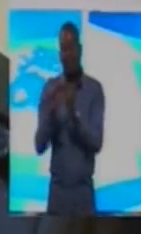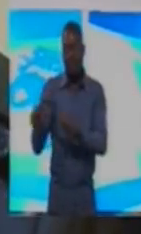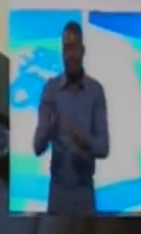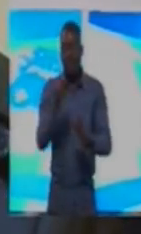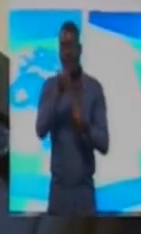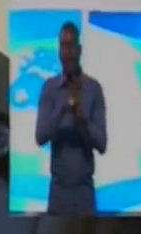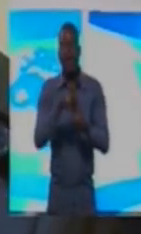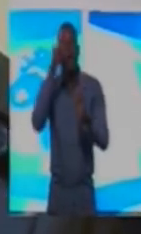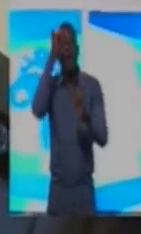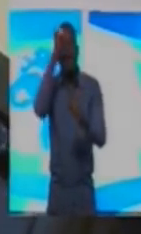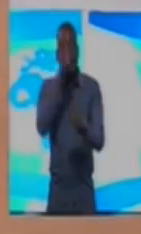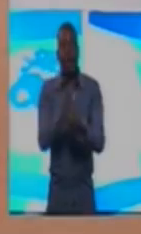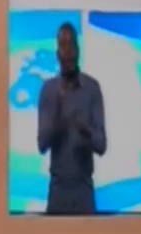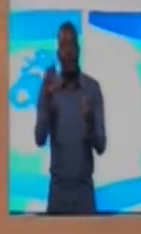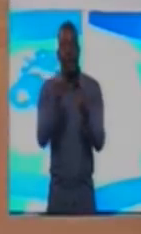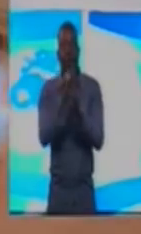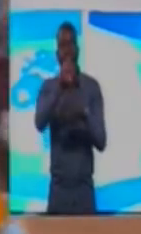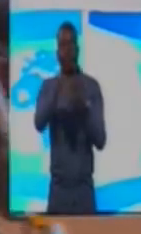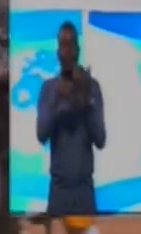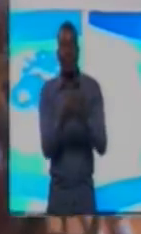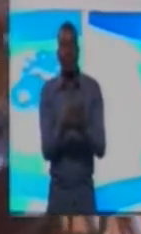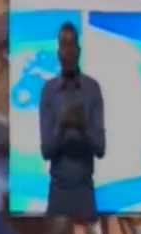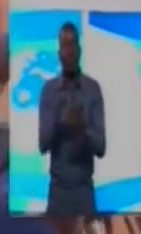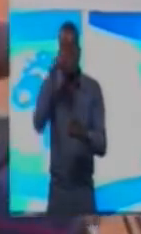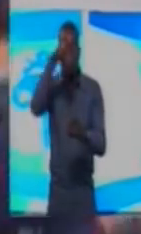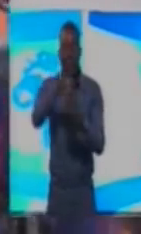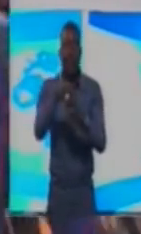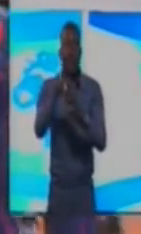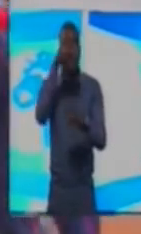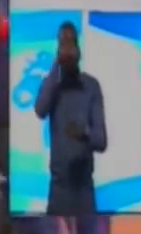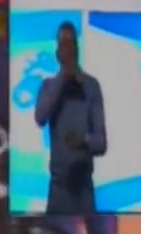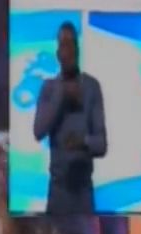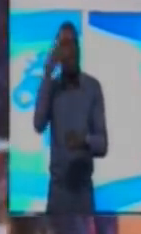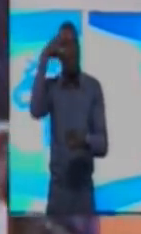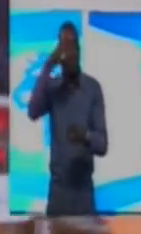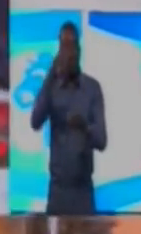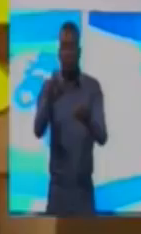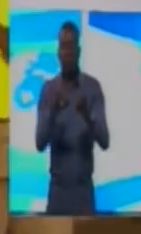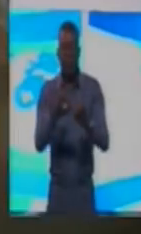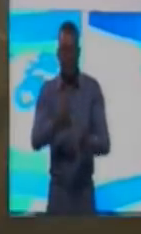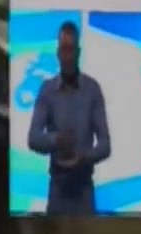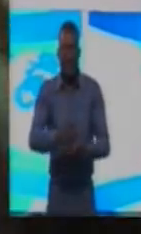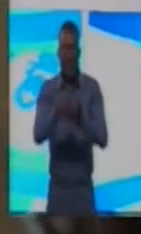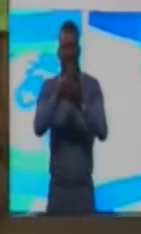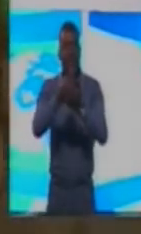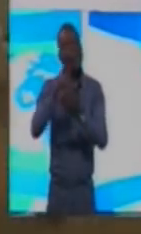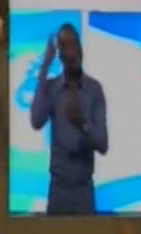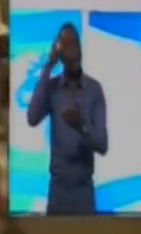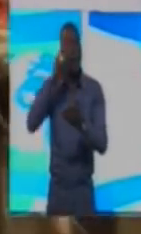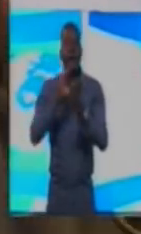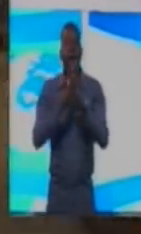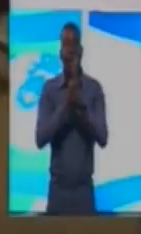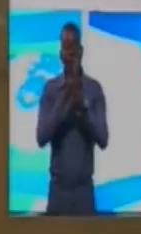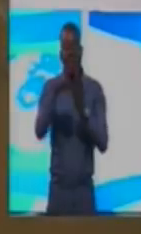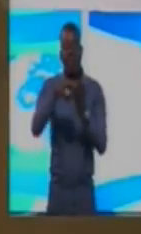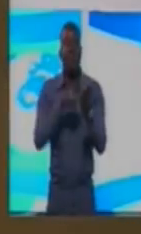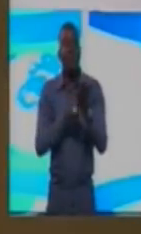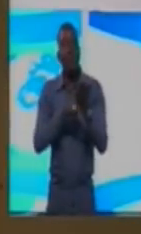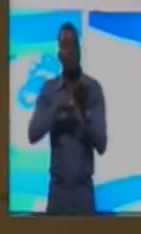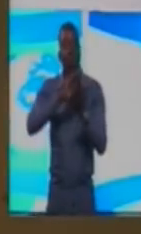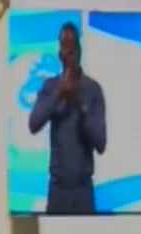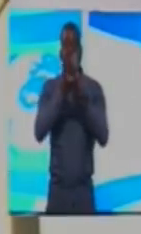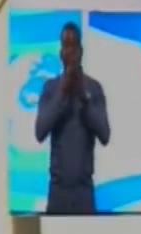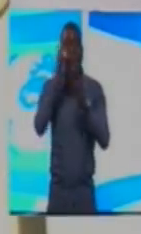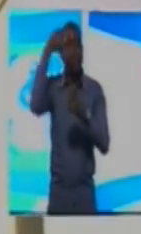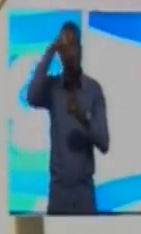collaboration avec les secours spécialisés. Dans sa mise en œuvre, il s'agira pour les volontaires d'aider à la régulation de la circulation, de